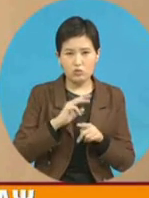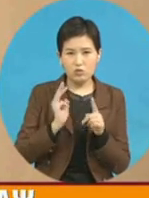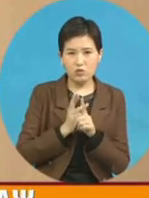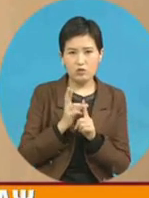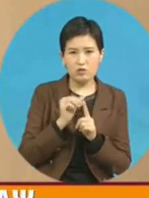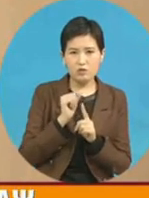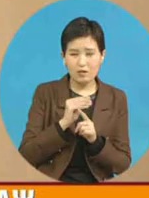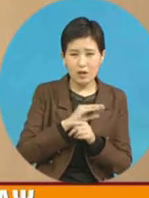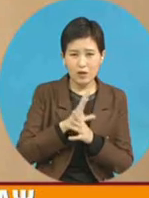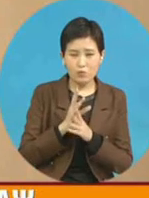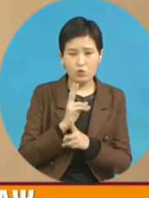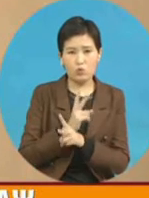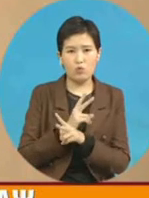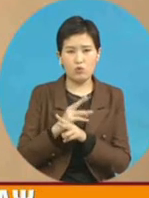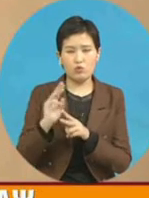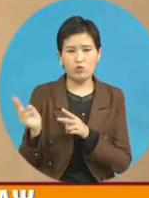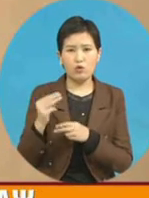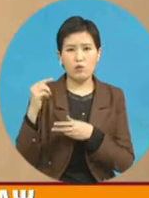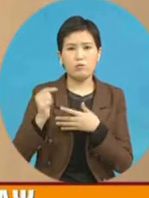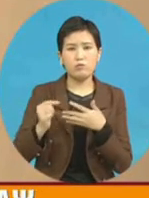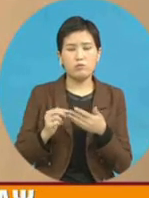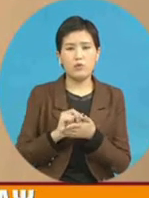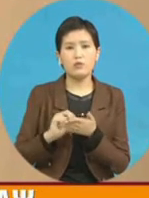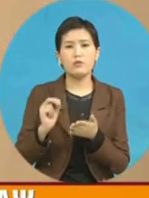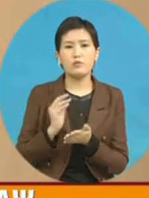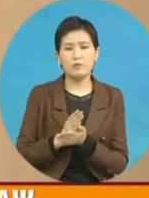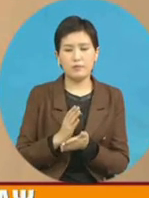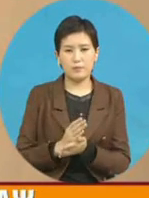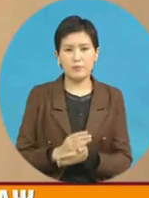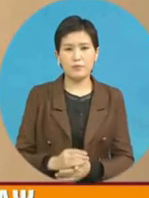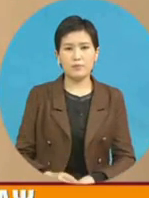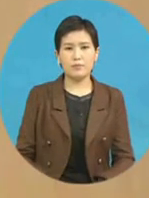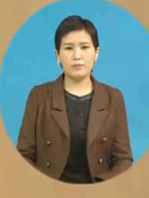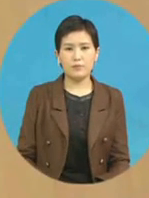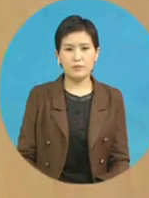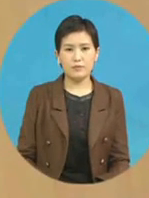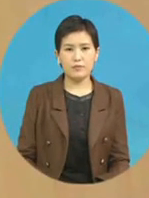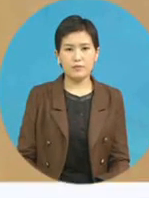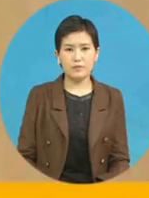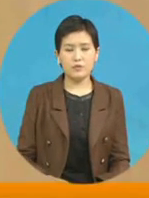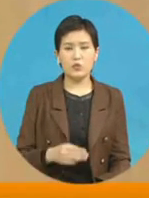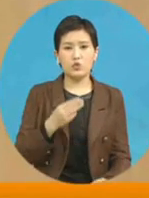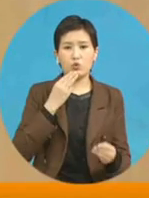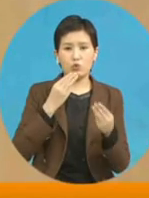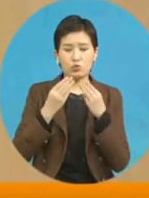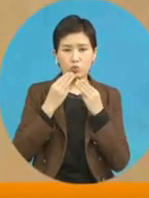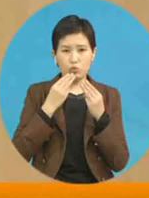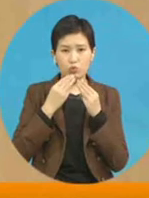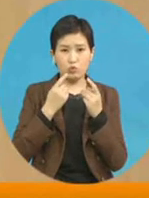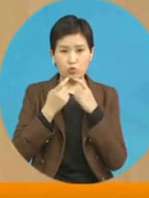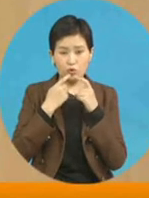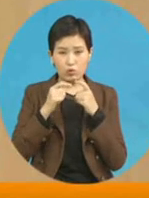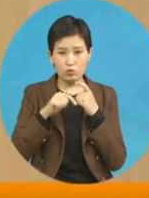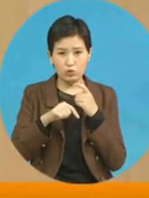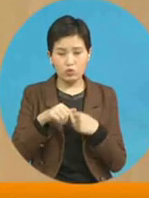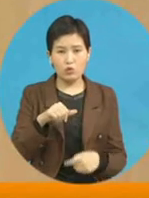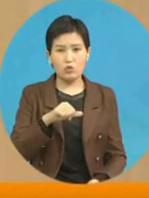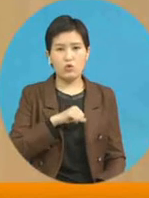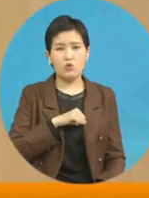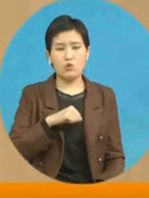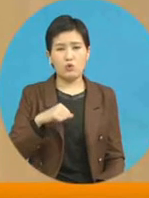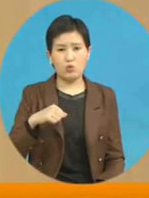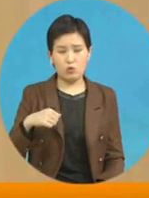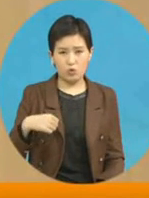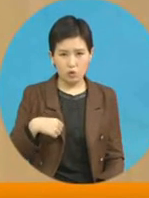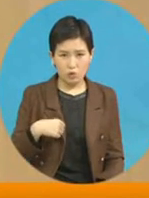шүүхэн тухай үед маш тодорхой зохицуулсан байгаа гэдэг сануулгыг хүсэж байна. Шүүхэн ерөнхий зөвлөл нь өөрө хинээс